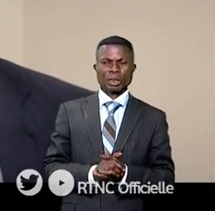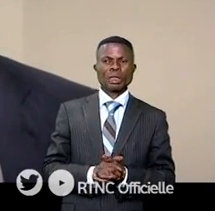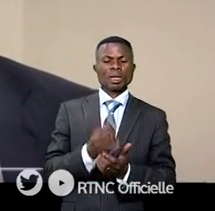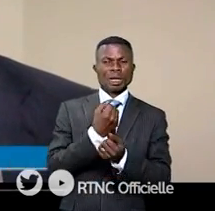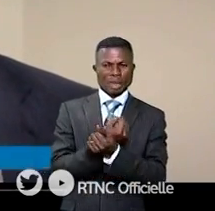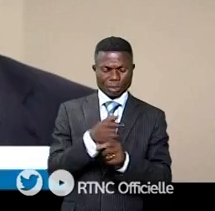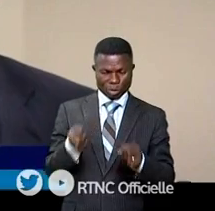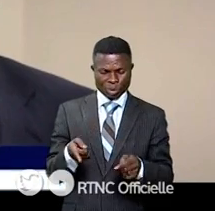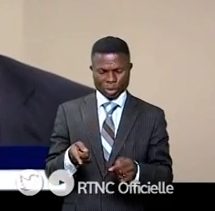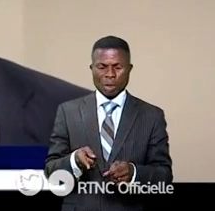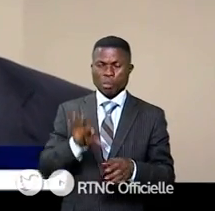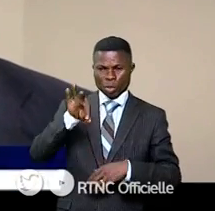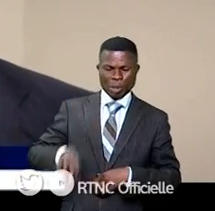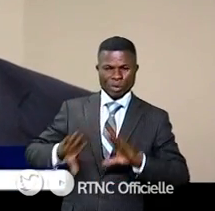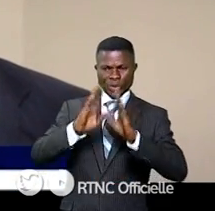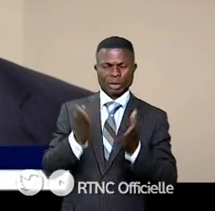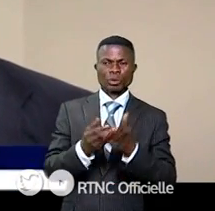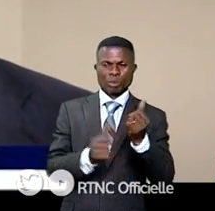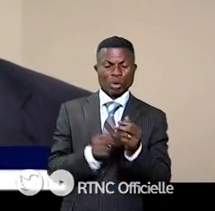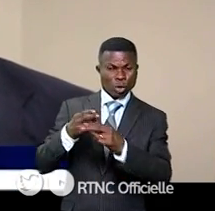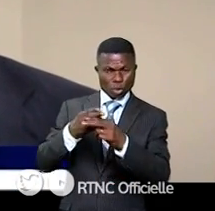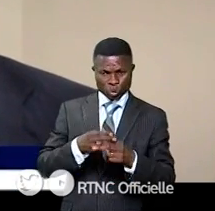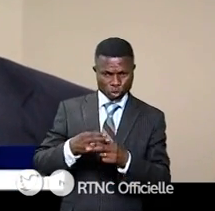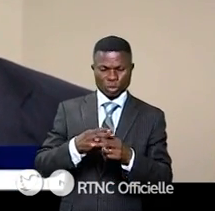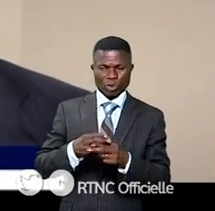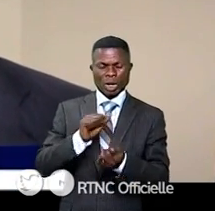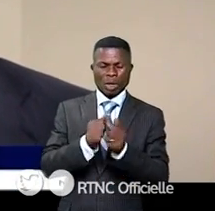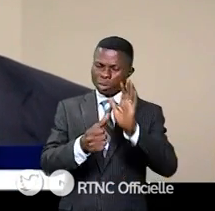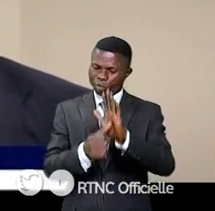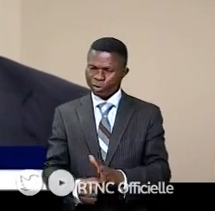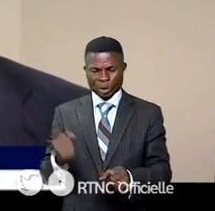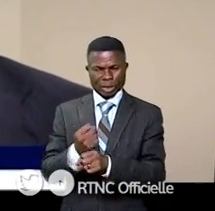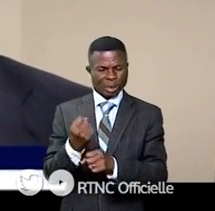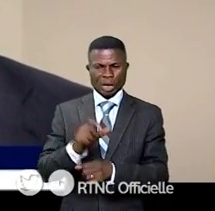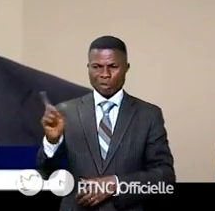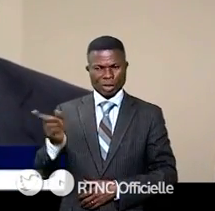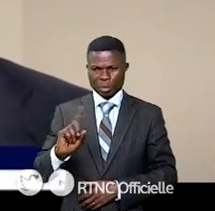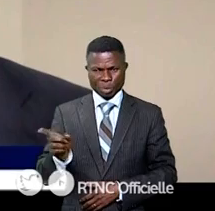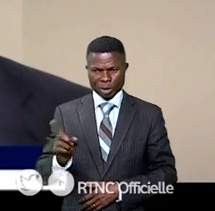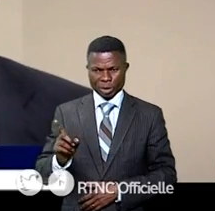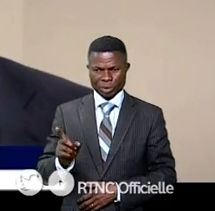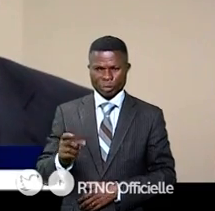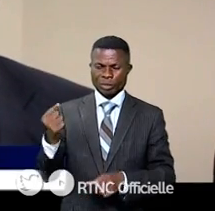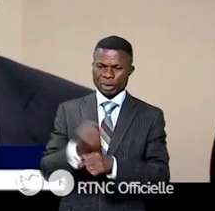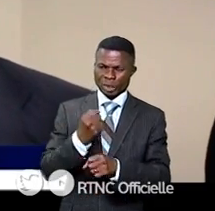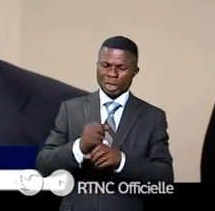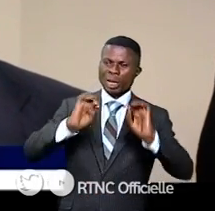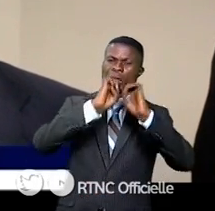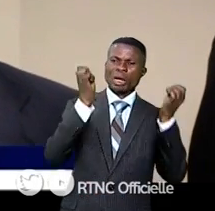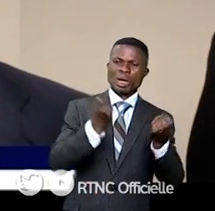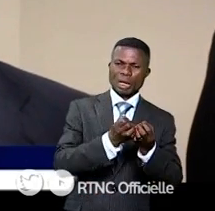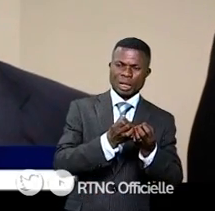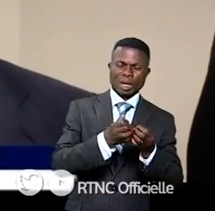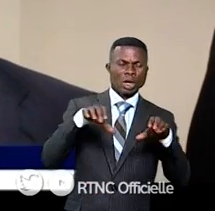là pour leur intérêt, pour veiller à ce qu'ils aient, à travers les entreprises à